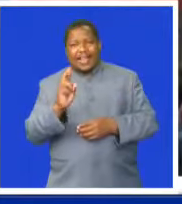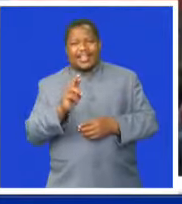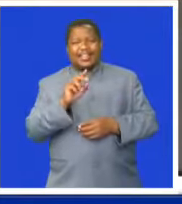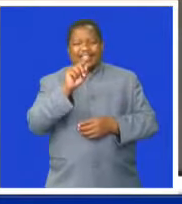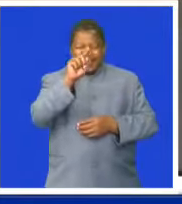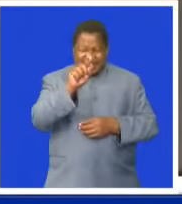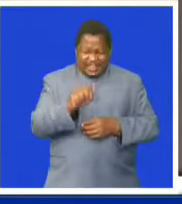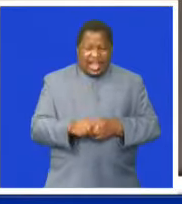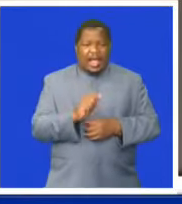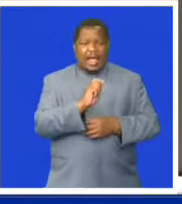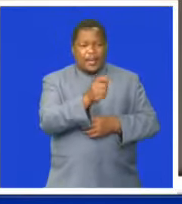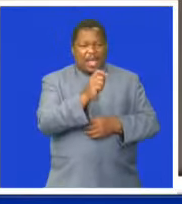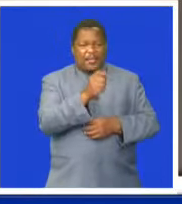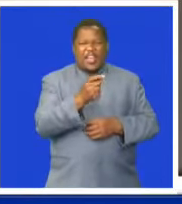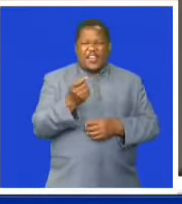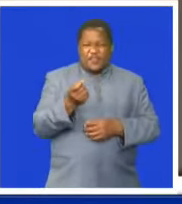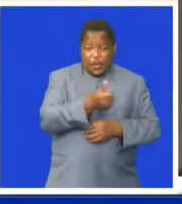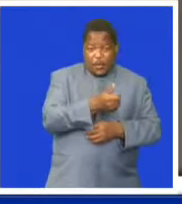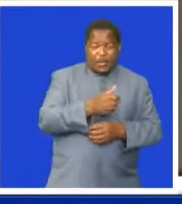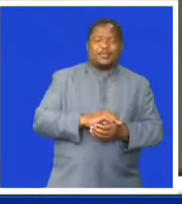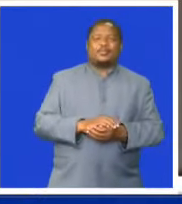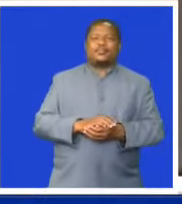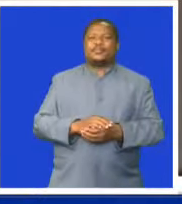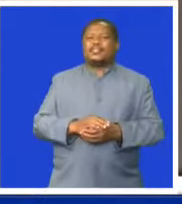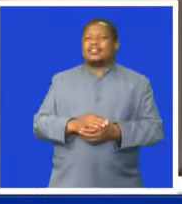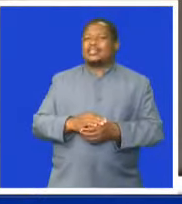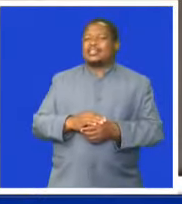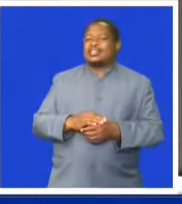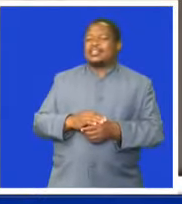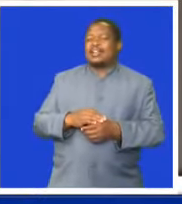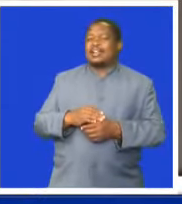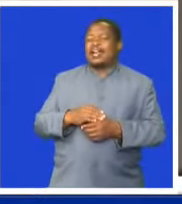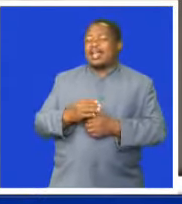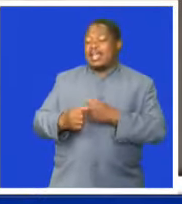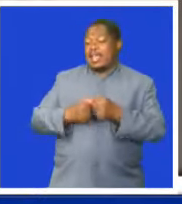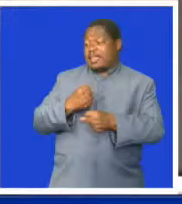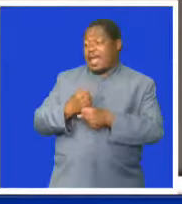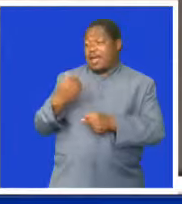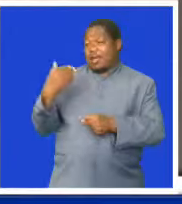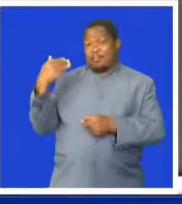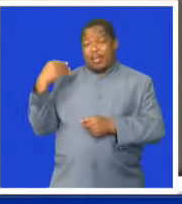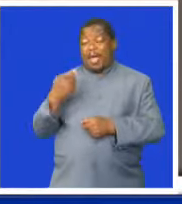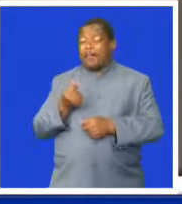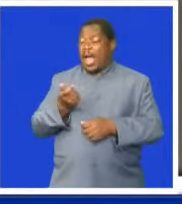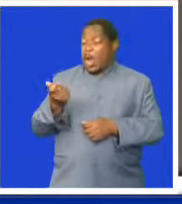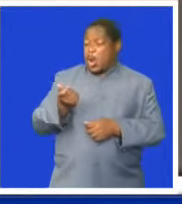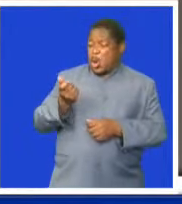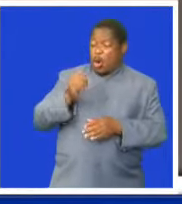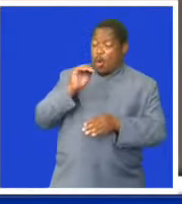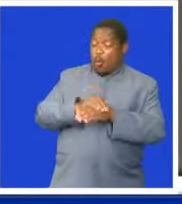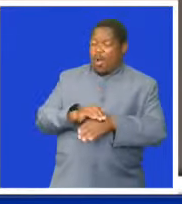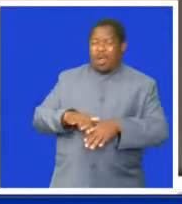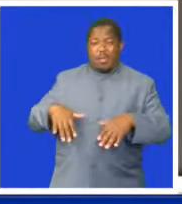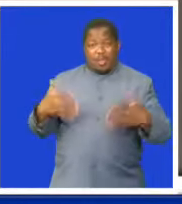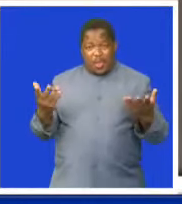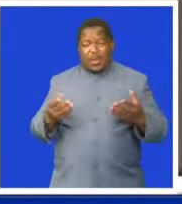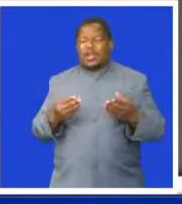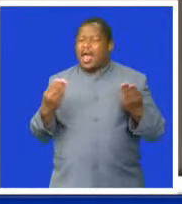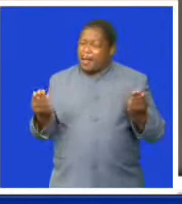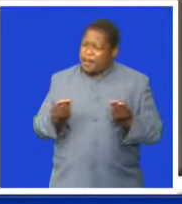takhamiti tizamile loko lekungakuzama ngoba nasitakukhumbula kahle sele silidolobha